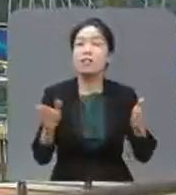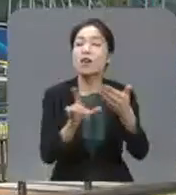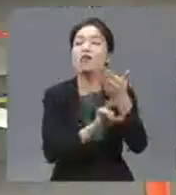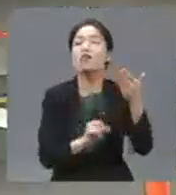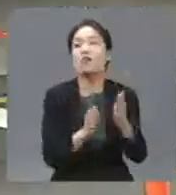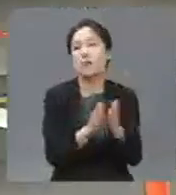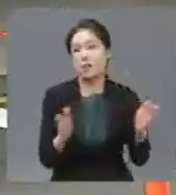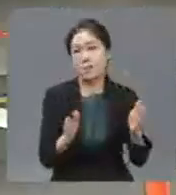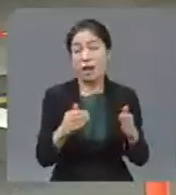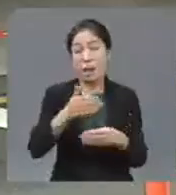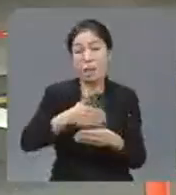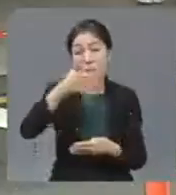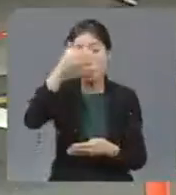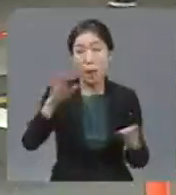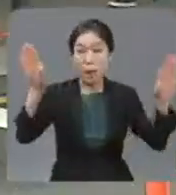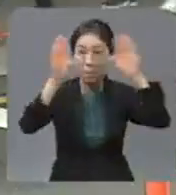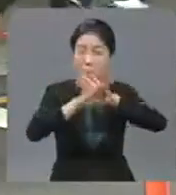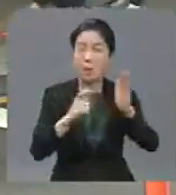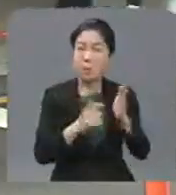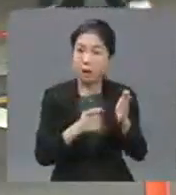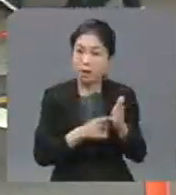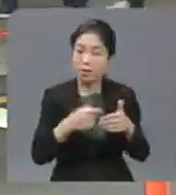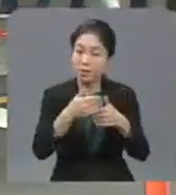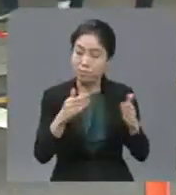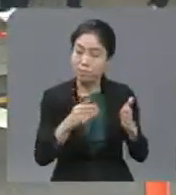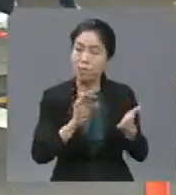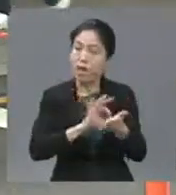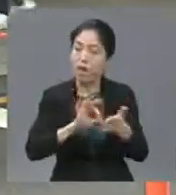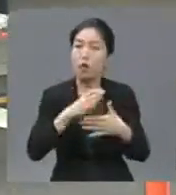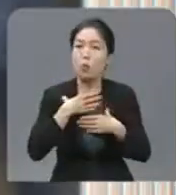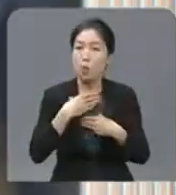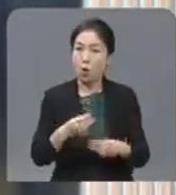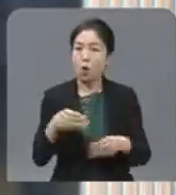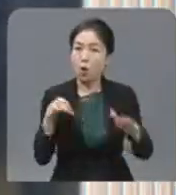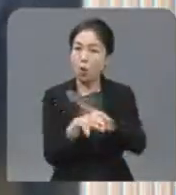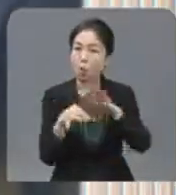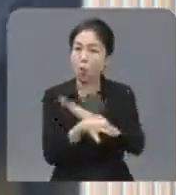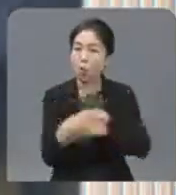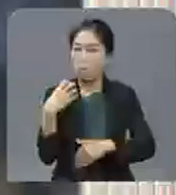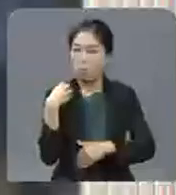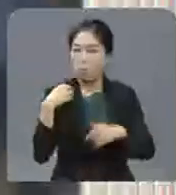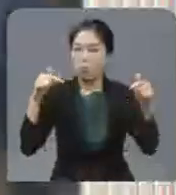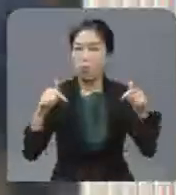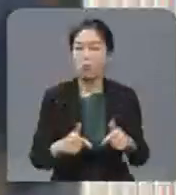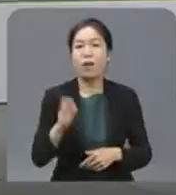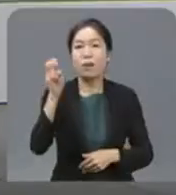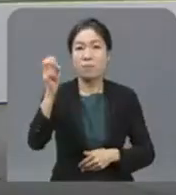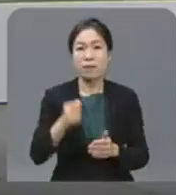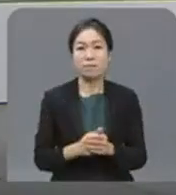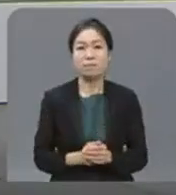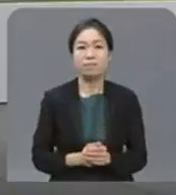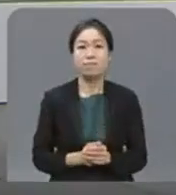어린이병원이 문을 열면 야간응급실 이용도 수월해지고 비용 부담도 줄어들 것으로 보입니다